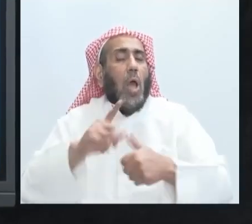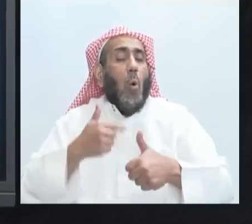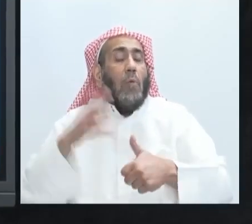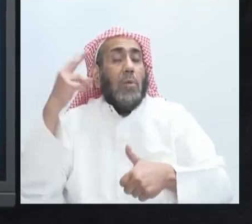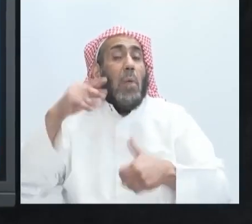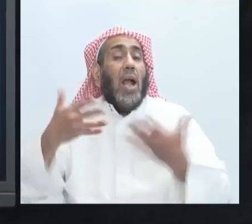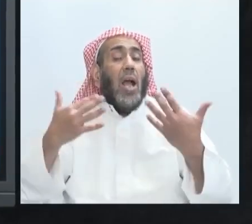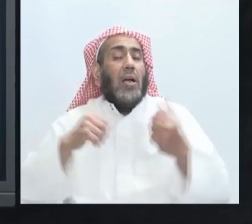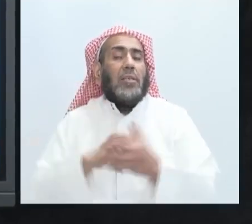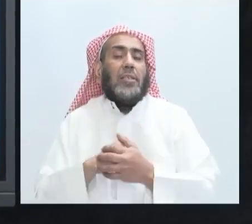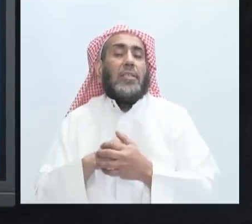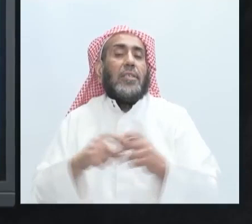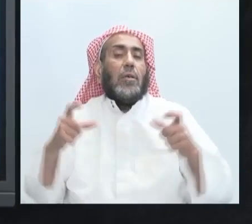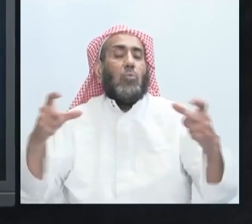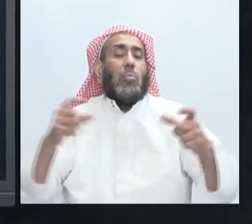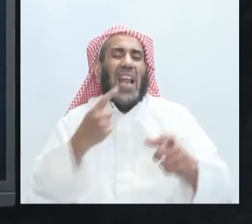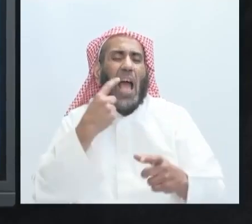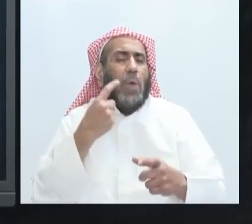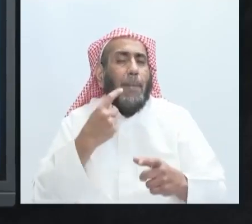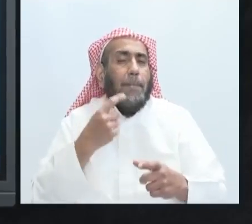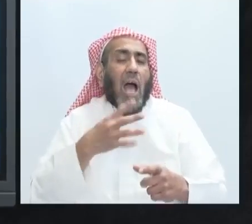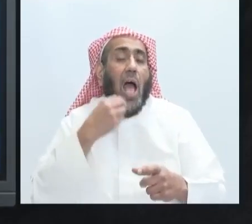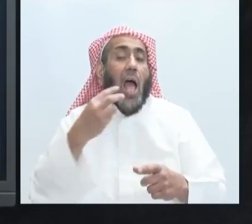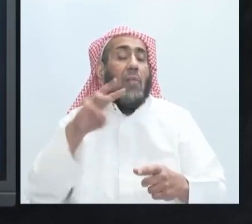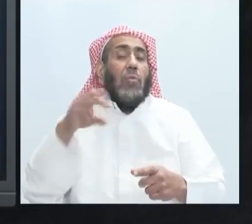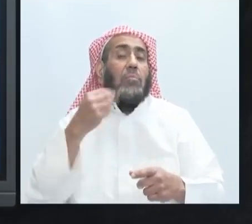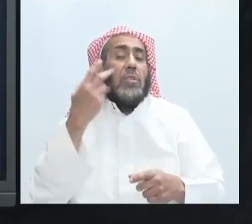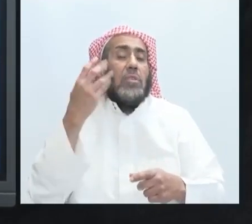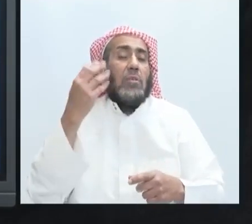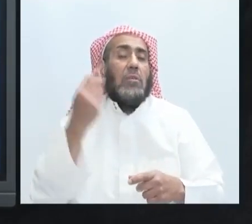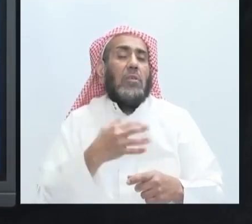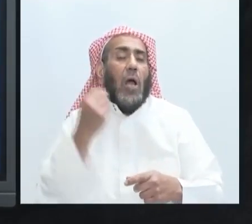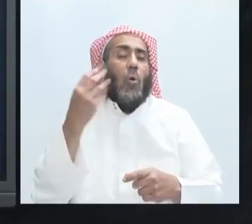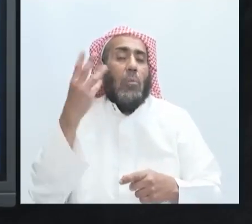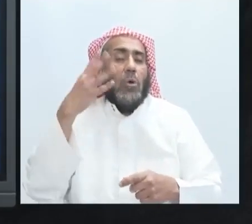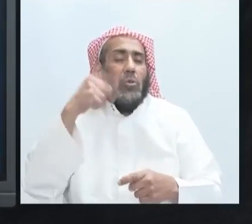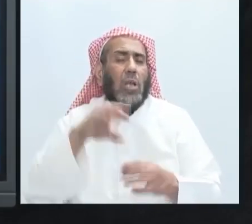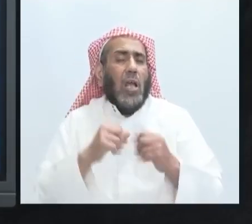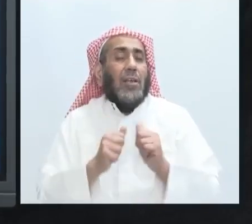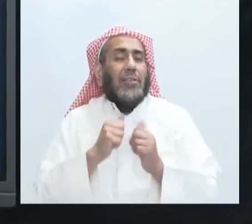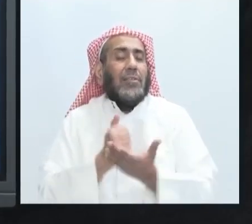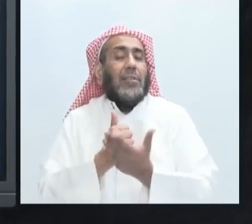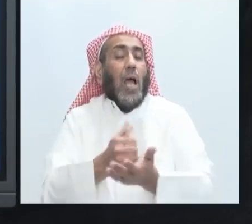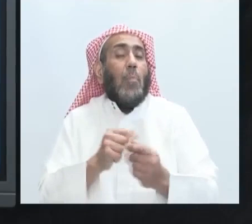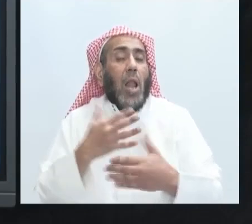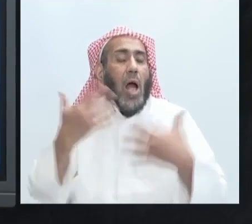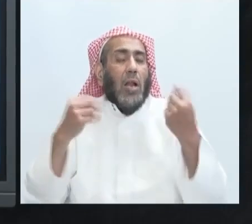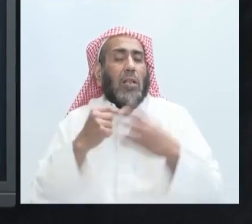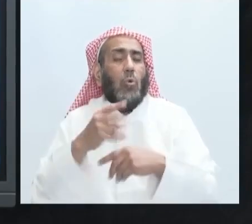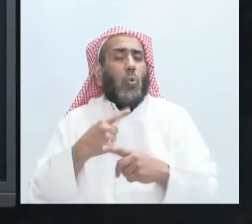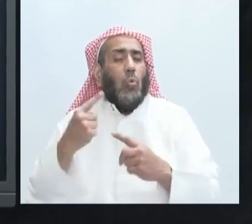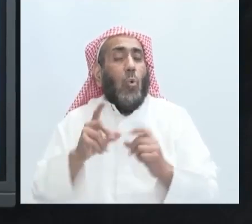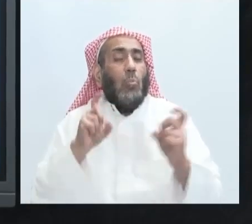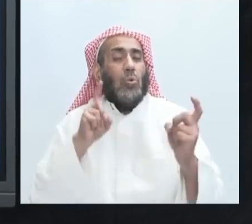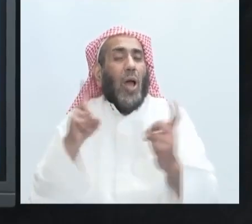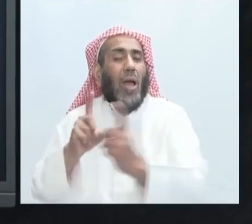سعودي في مكه لعام 1974 وقد عمل هذا المؤتمر على دعم الحركه الادبيه في السعوديه واصبح هناك